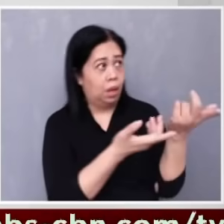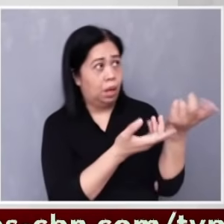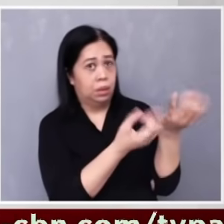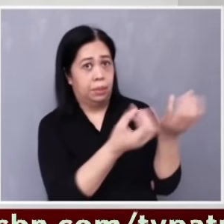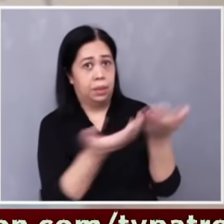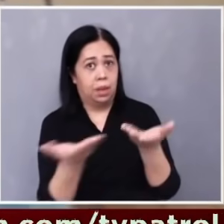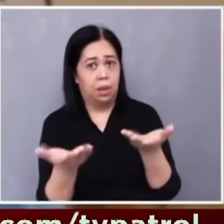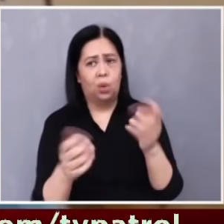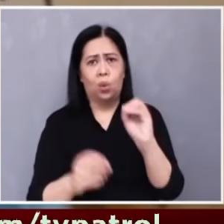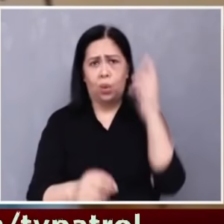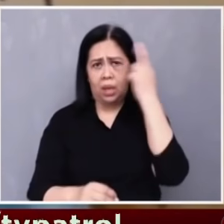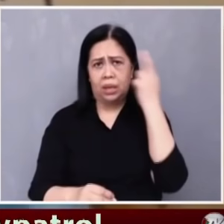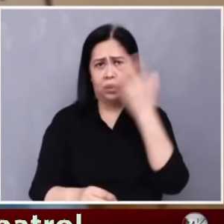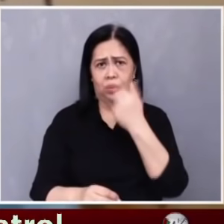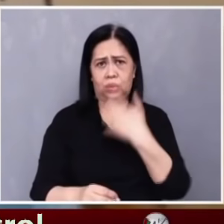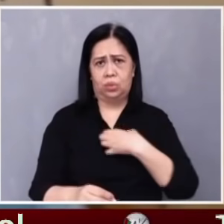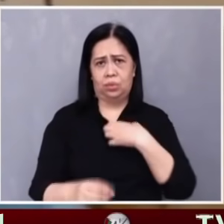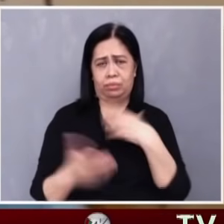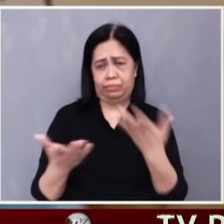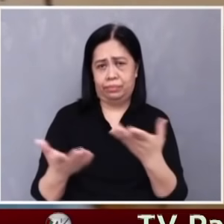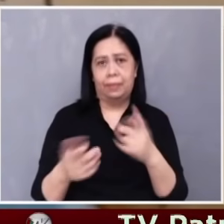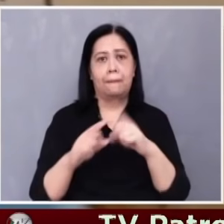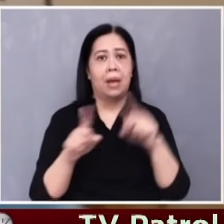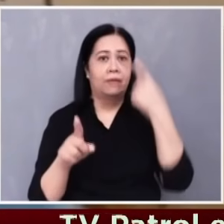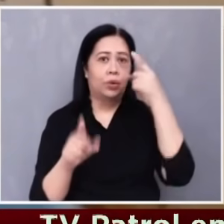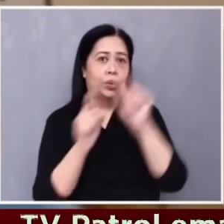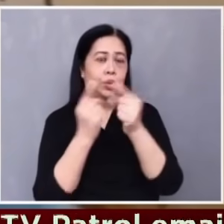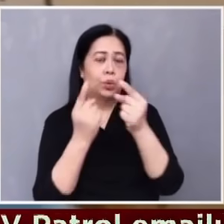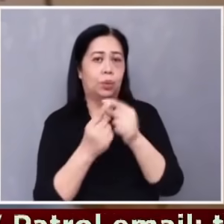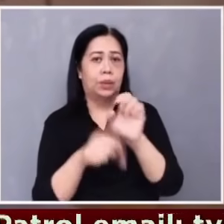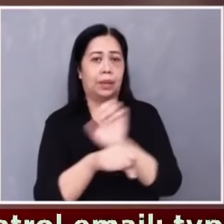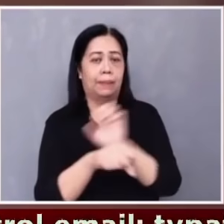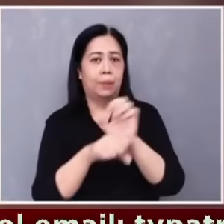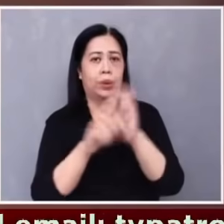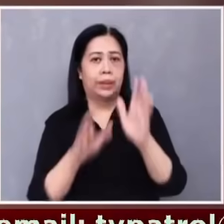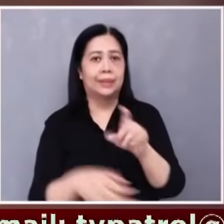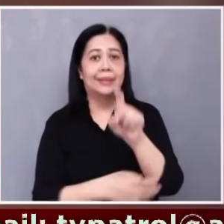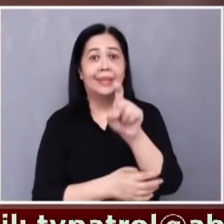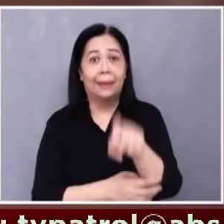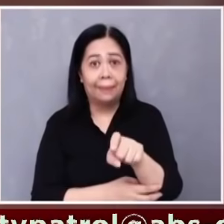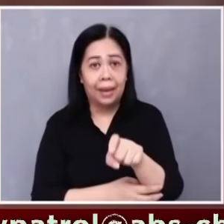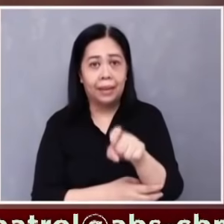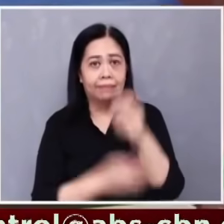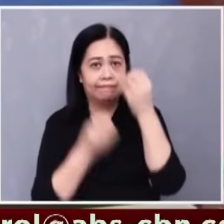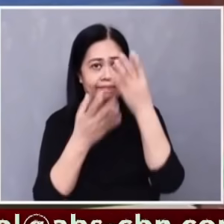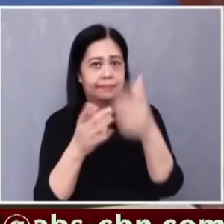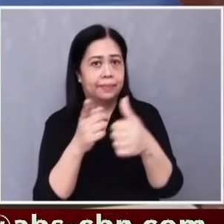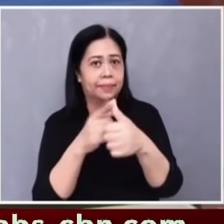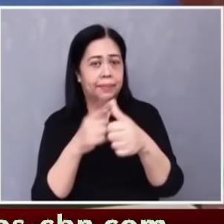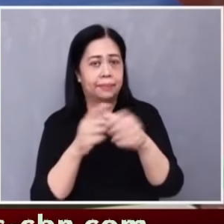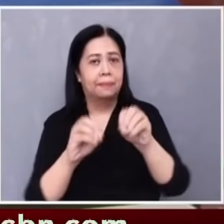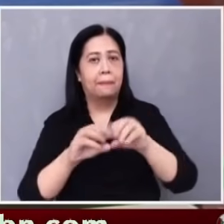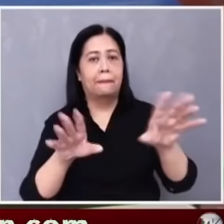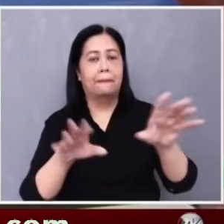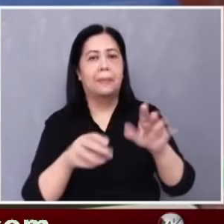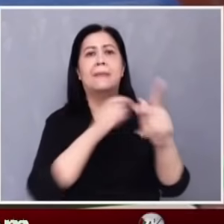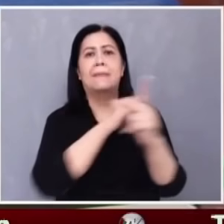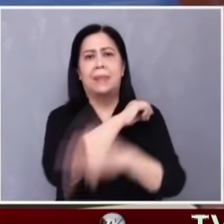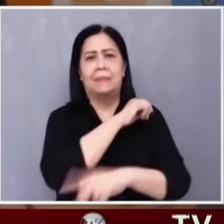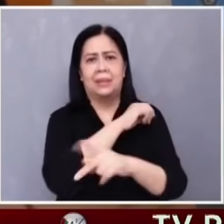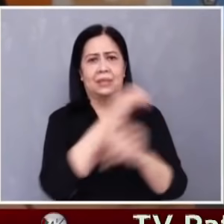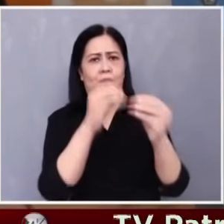more reason, eh. Pero para sa grupo ng employers, dapat makarating muna ang mga bakuna sa mga probinsya